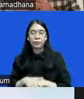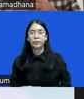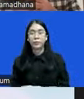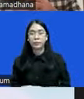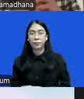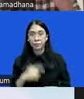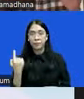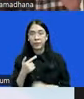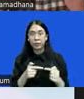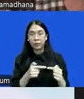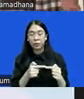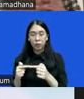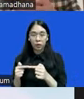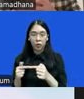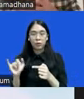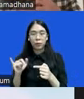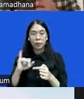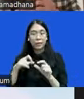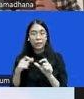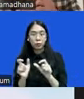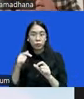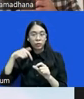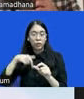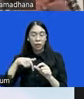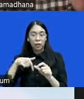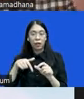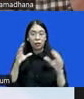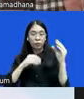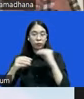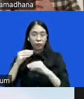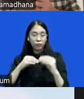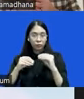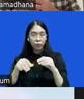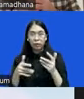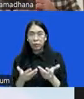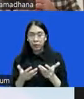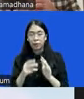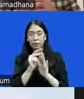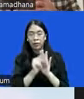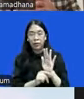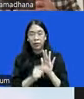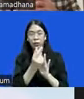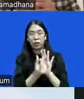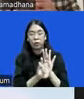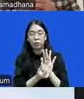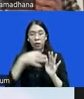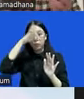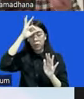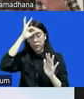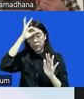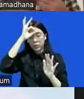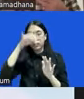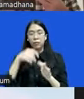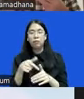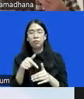kita kaitkan dengan isu yang saat ini sedang dibahas, yaitu rancangan undang-undang kepolisian, tentu